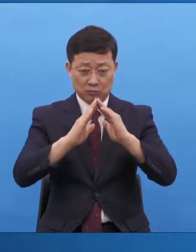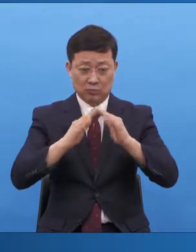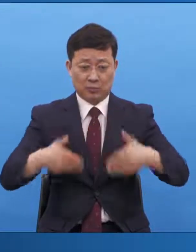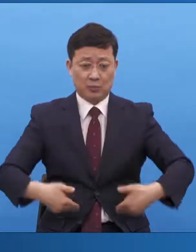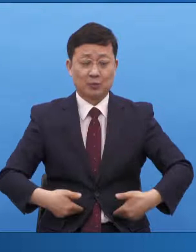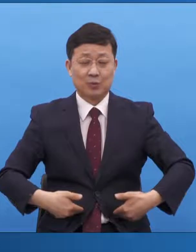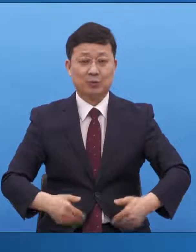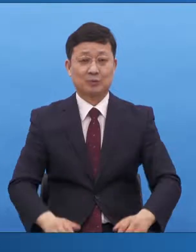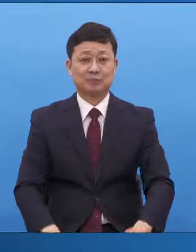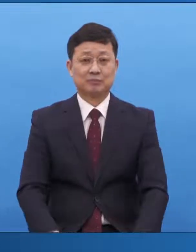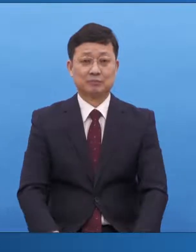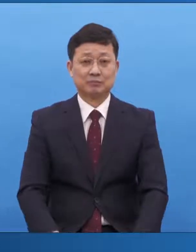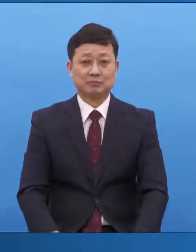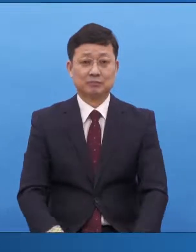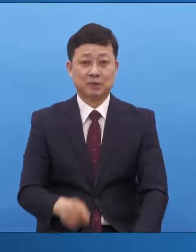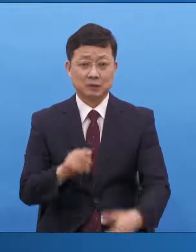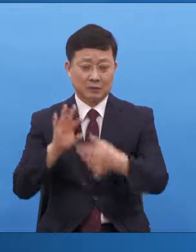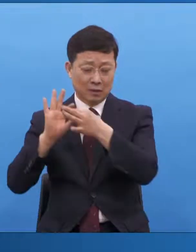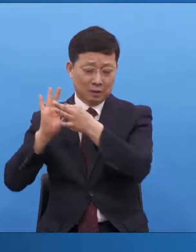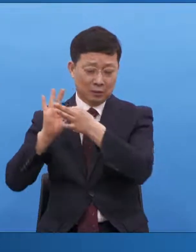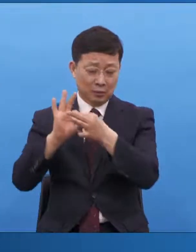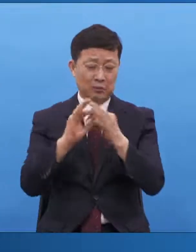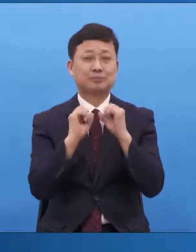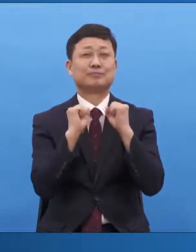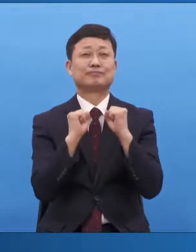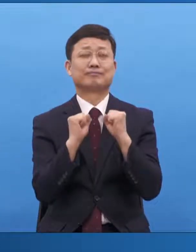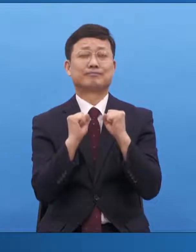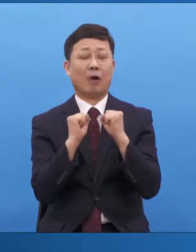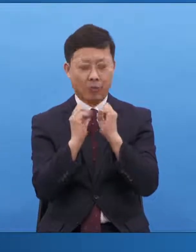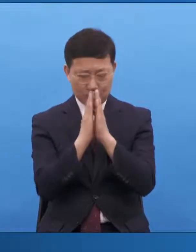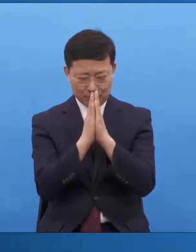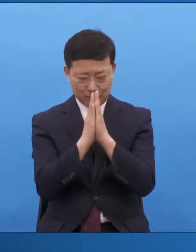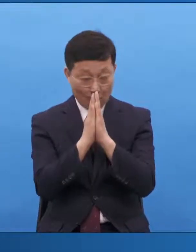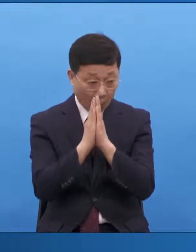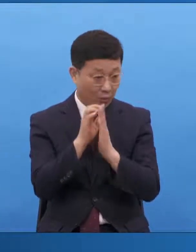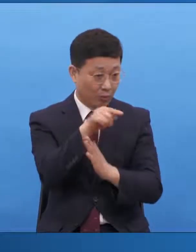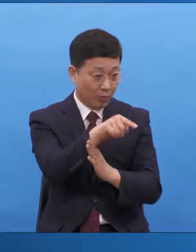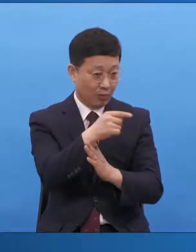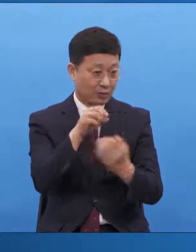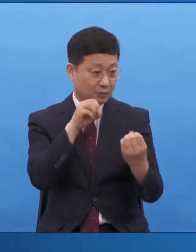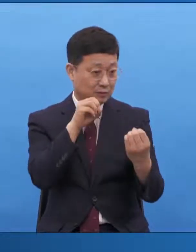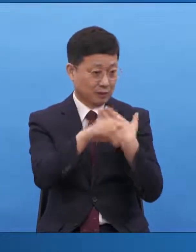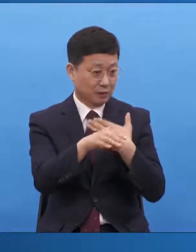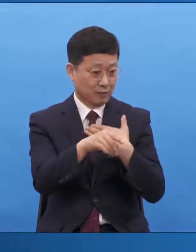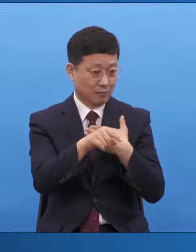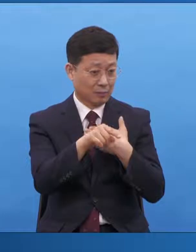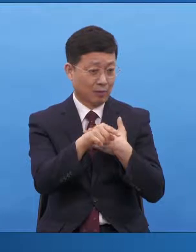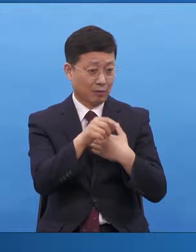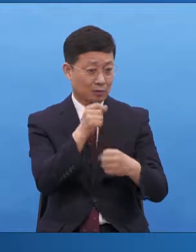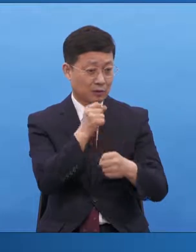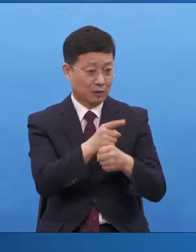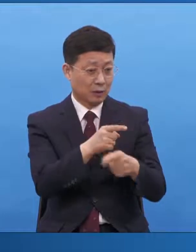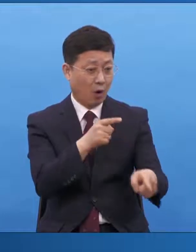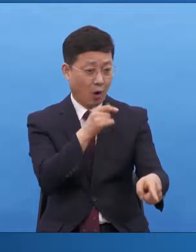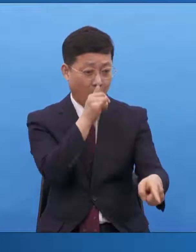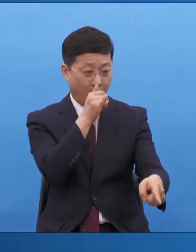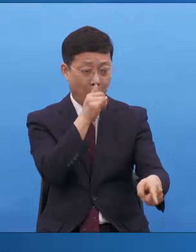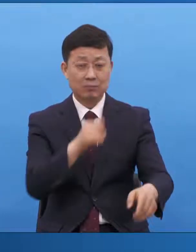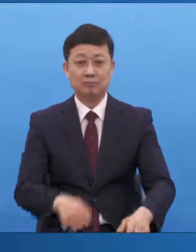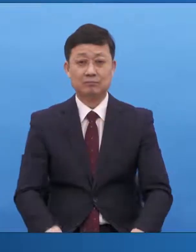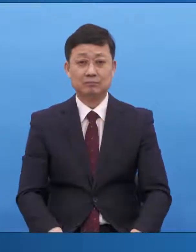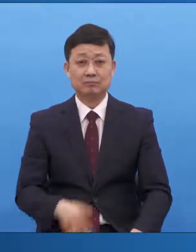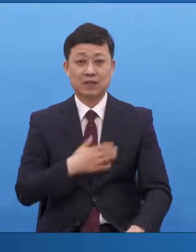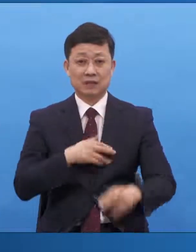through prayer. 이것만 하고 있으면 응답은 가보면 확인하면 돼요. And if you just do this, answers just go and confirm them. 그럼 여러분 지금 여기 앉아